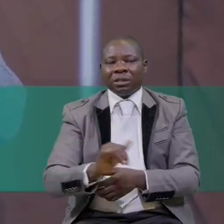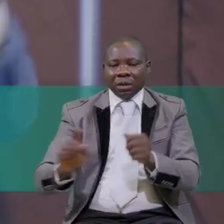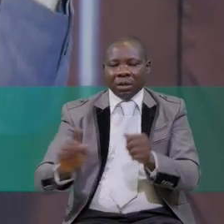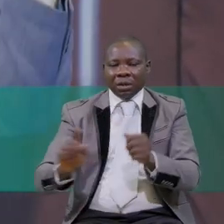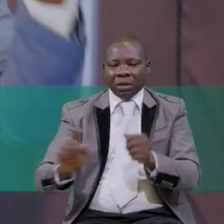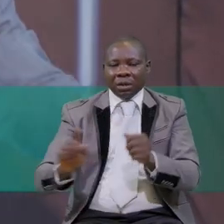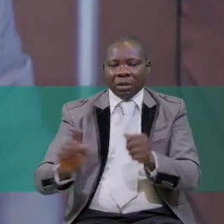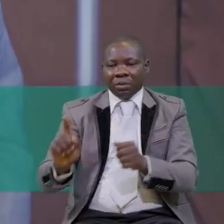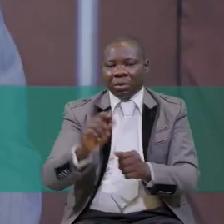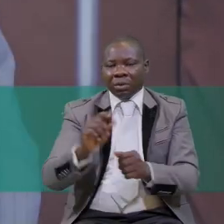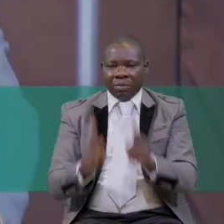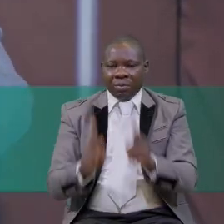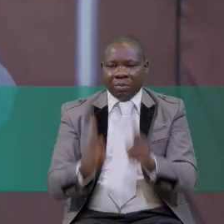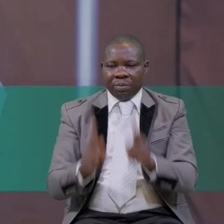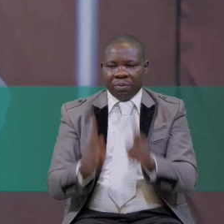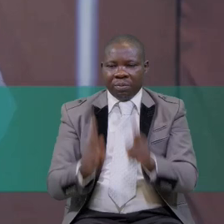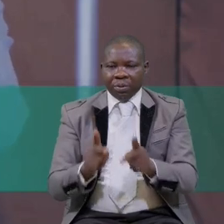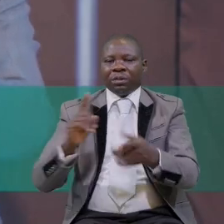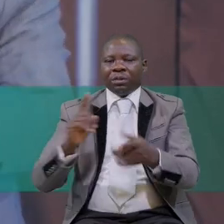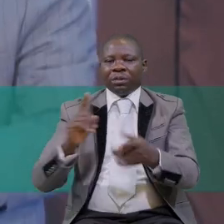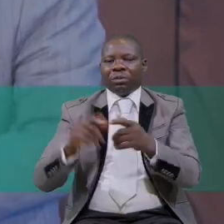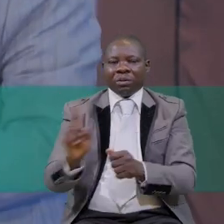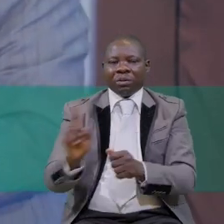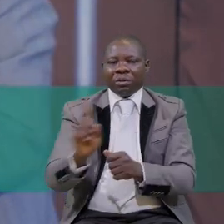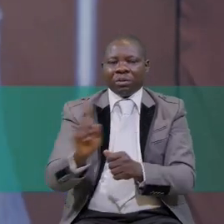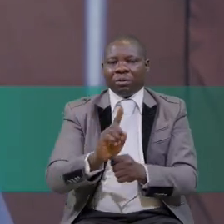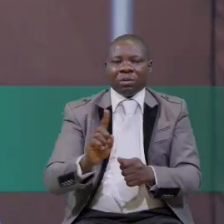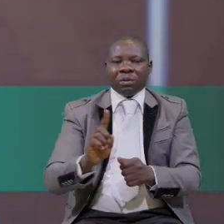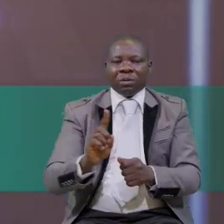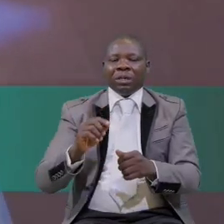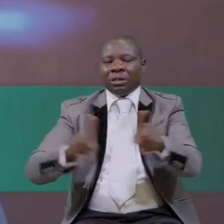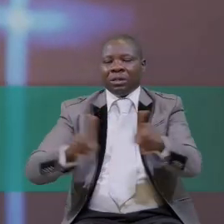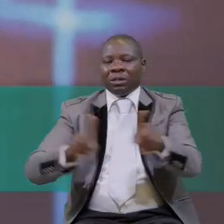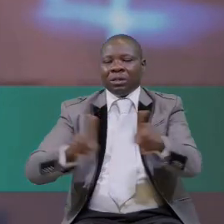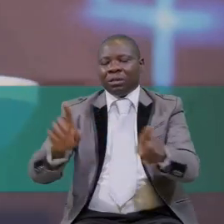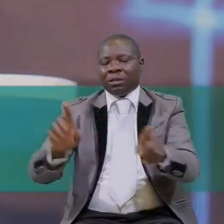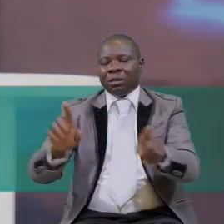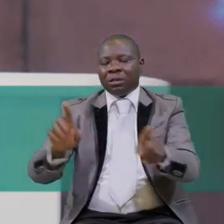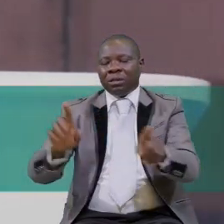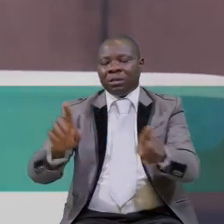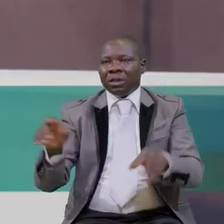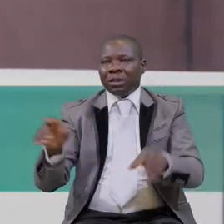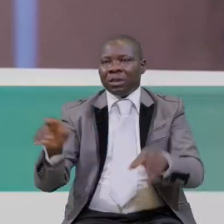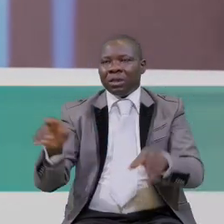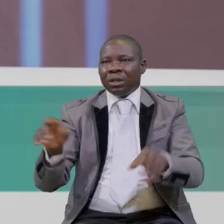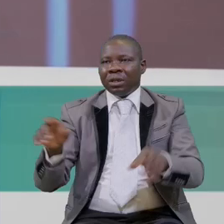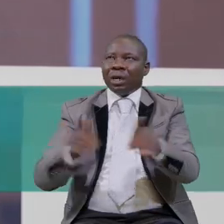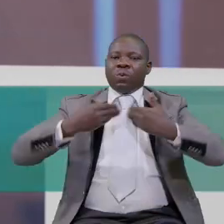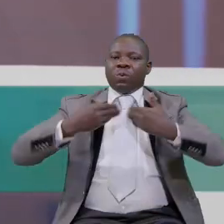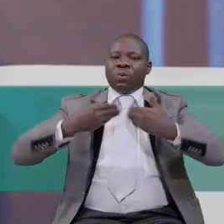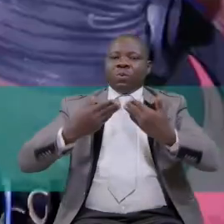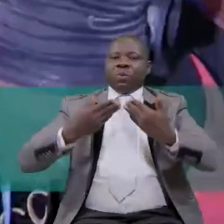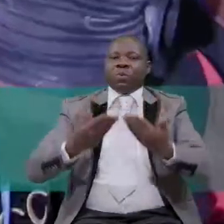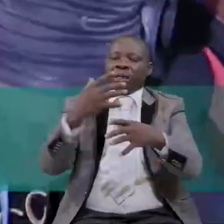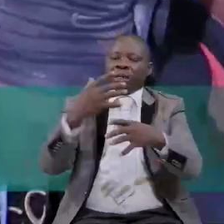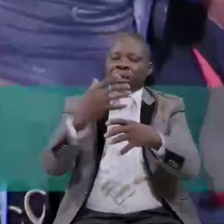à chacun, distribuant à chacun en particulier comme il veut. Je